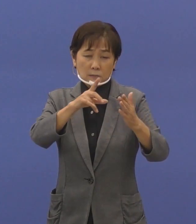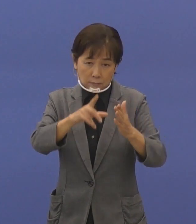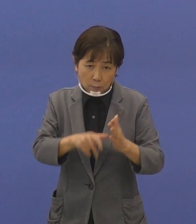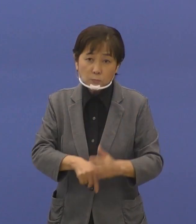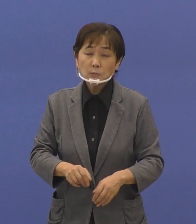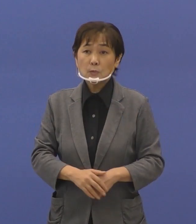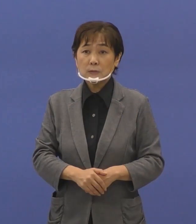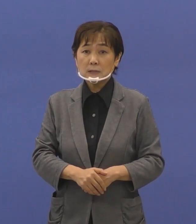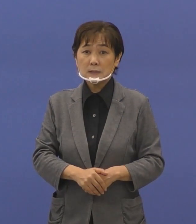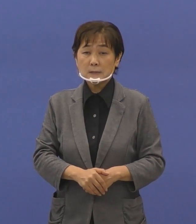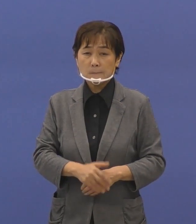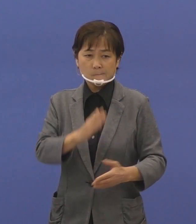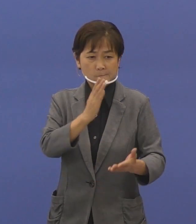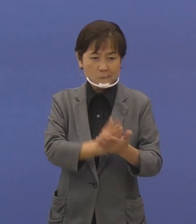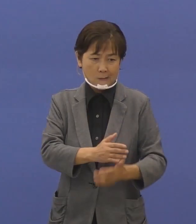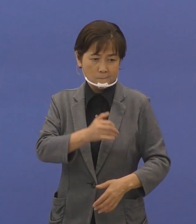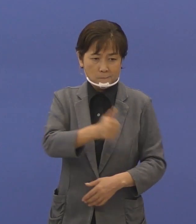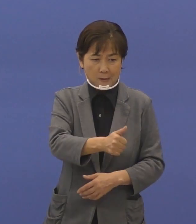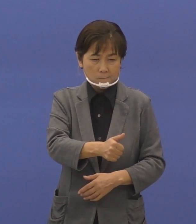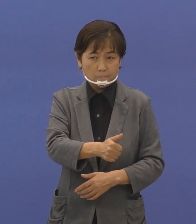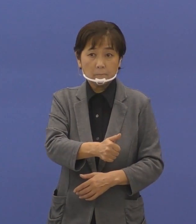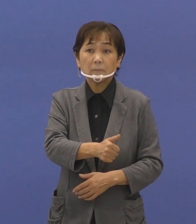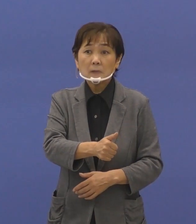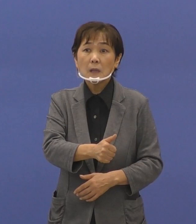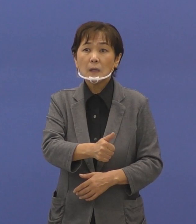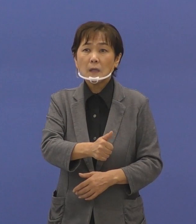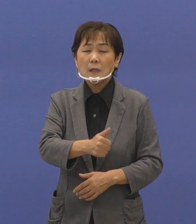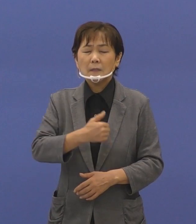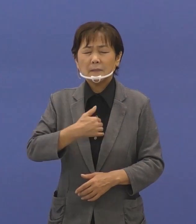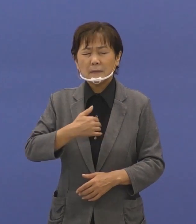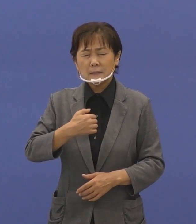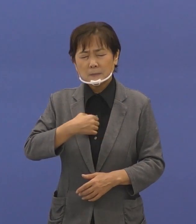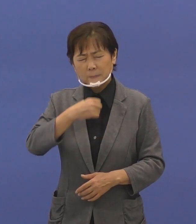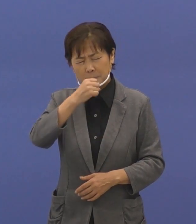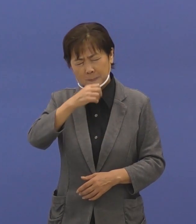かといったような検証がやはり必要ですので、